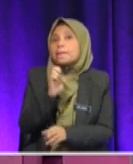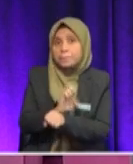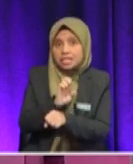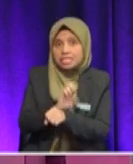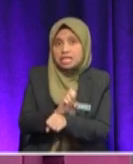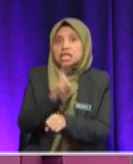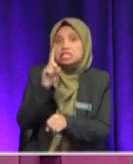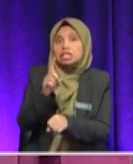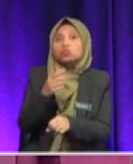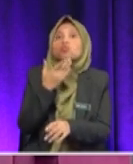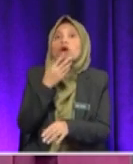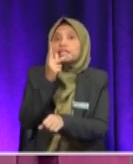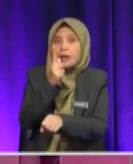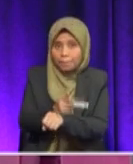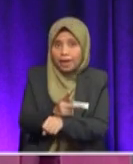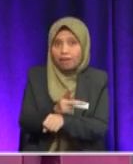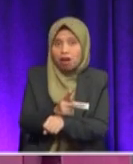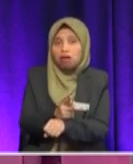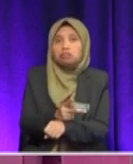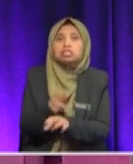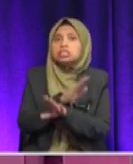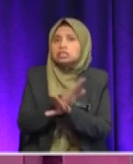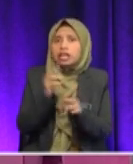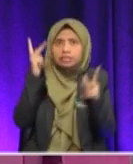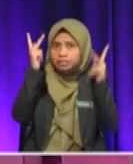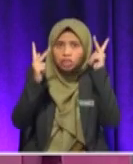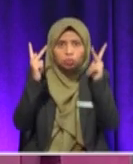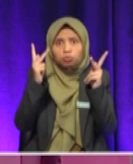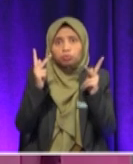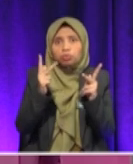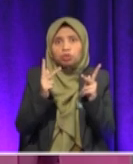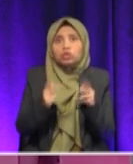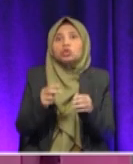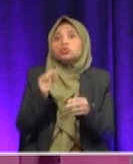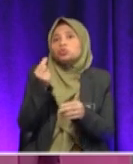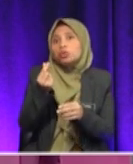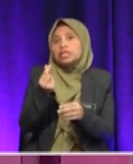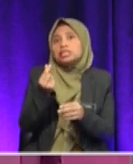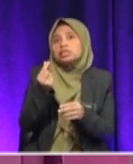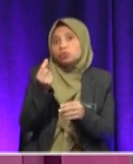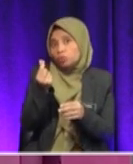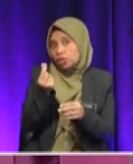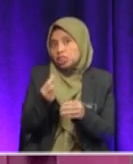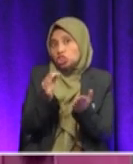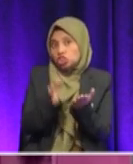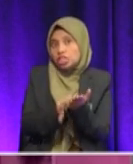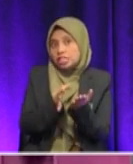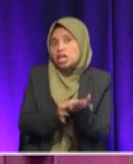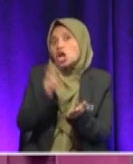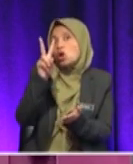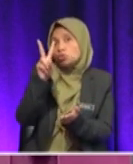satu saja univera amazing twins jangan-jangan keliru yang penting duit syiling Dul plusit Oke